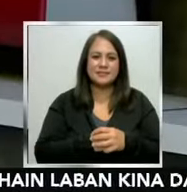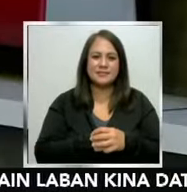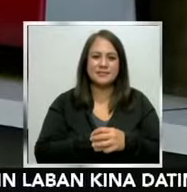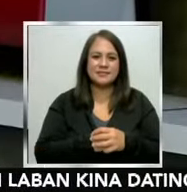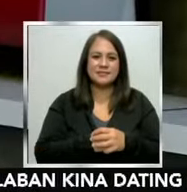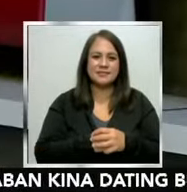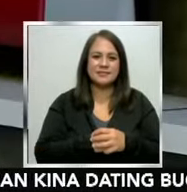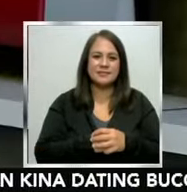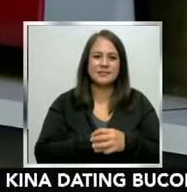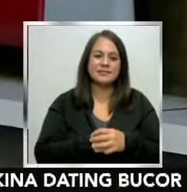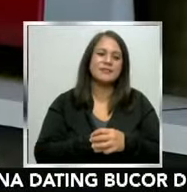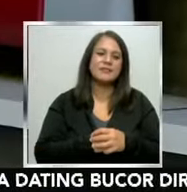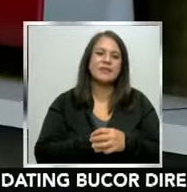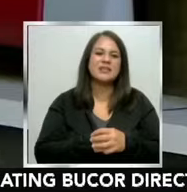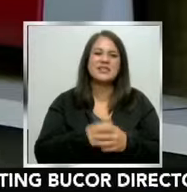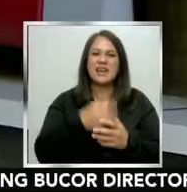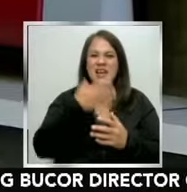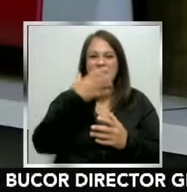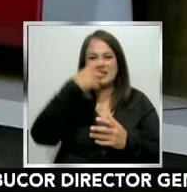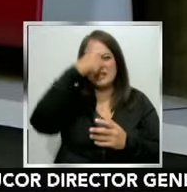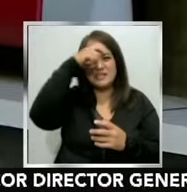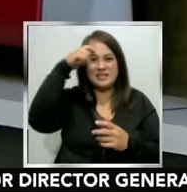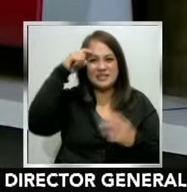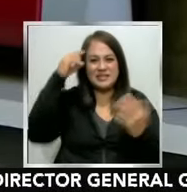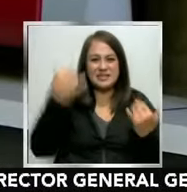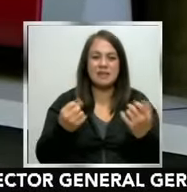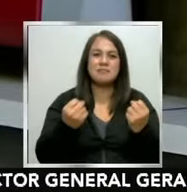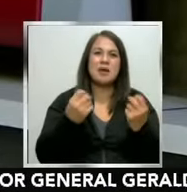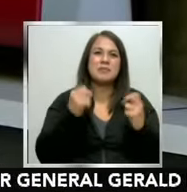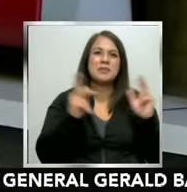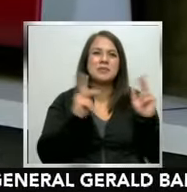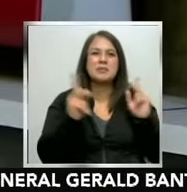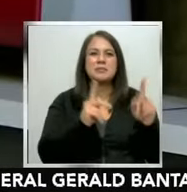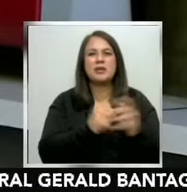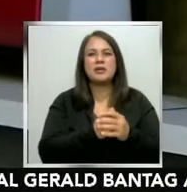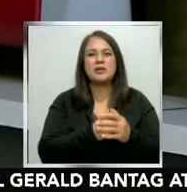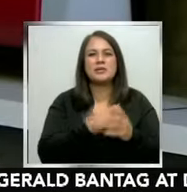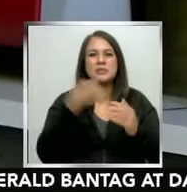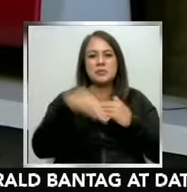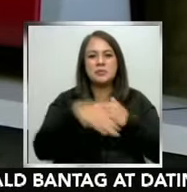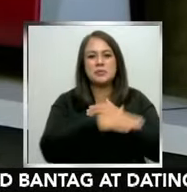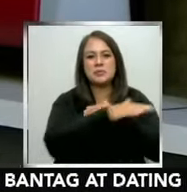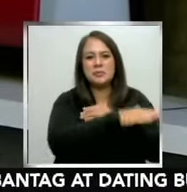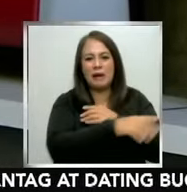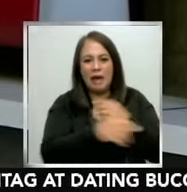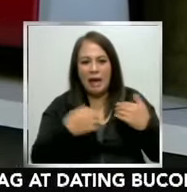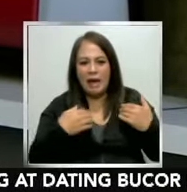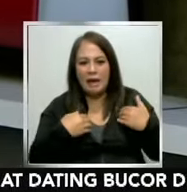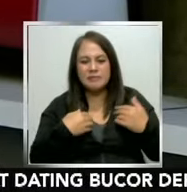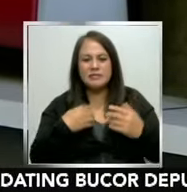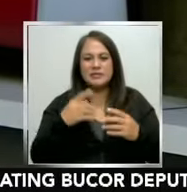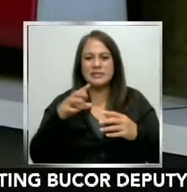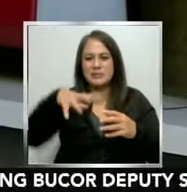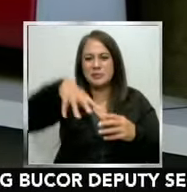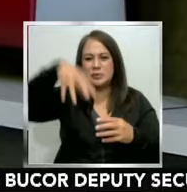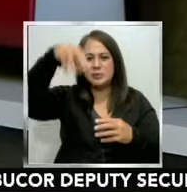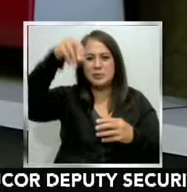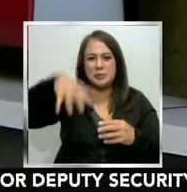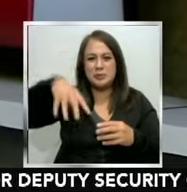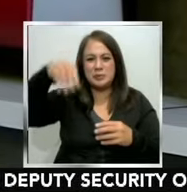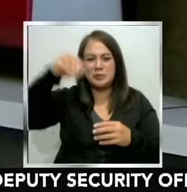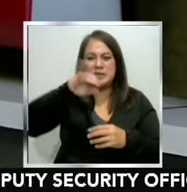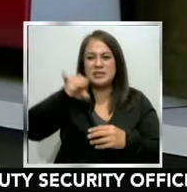kailan tag-init at maraming gustong magbabad sa dagat, sa kakaraniwang naglilitawan ng mga dikya o jellyfish, nakakasting pa naman ang ilan at